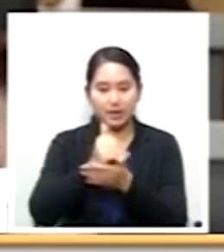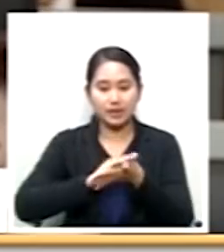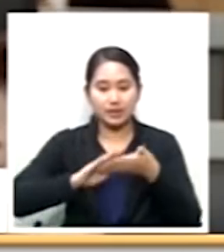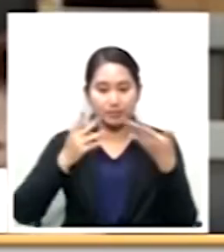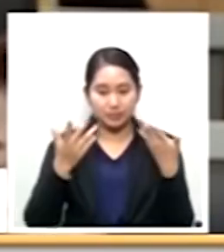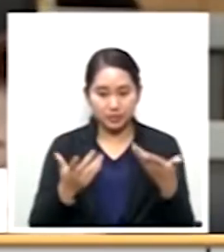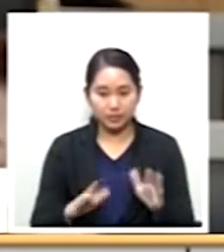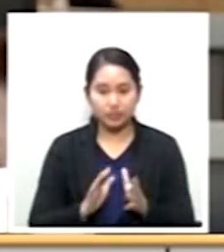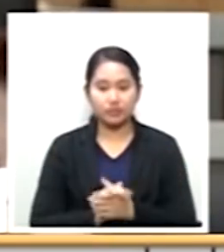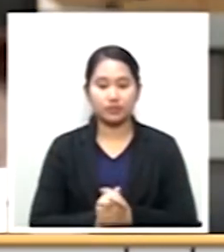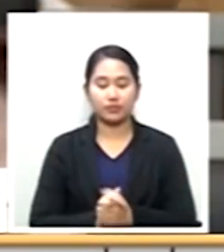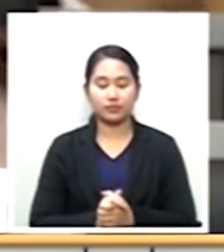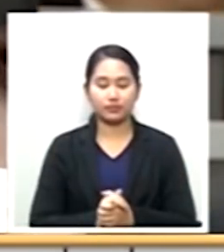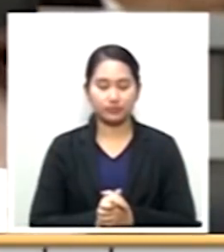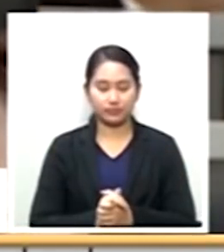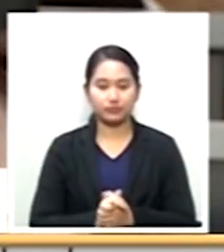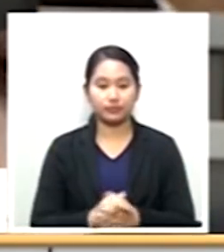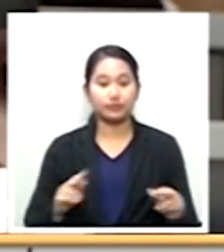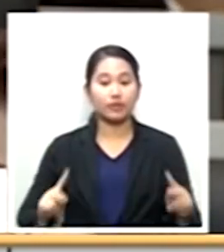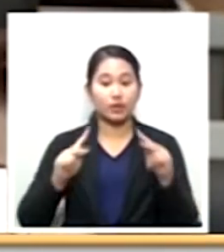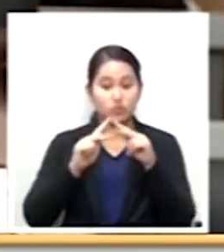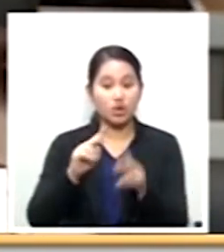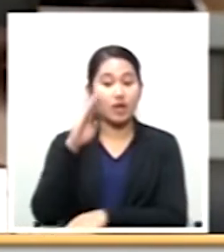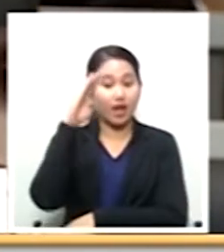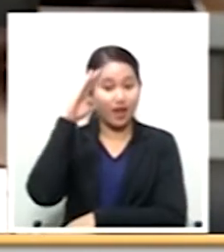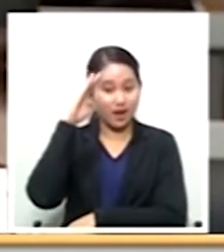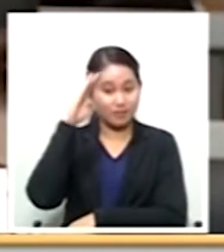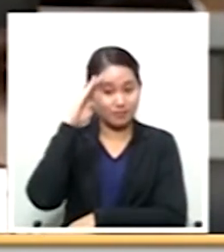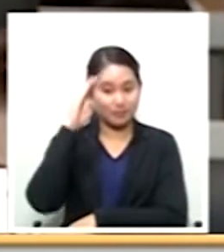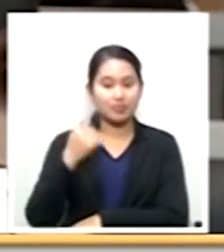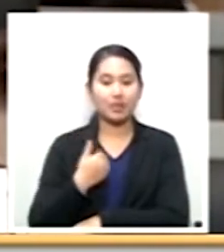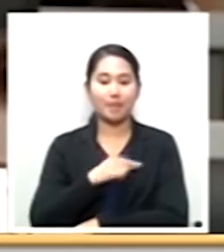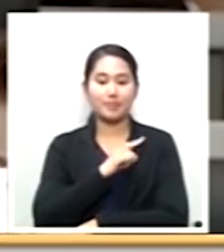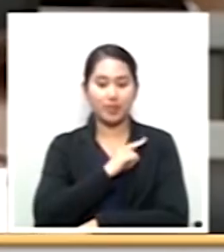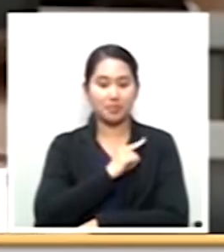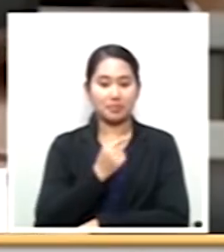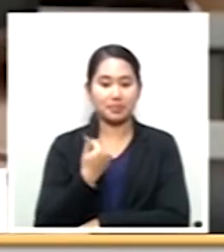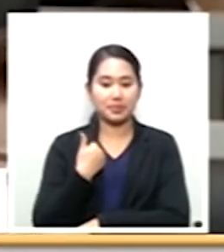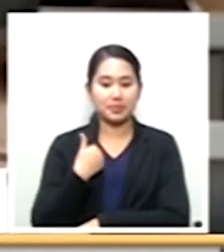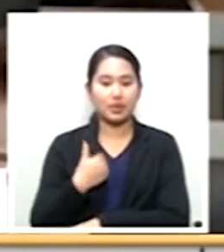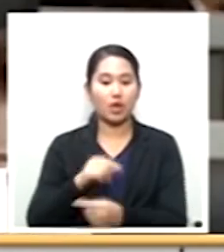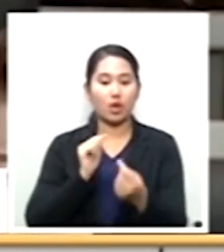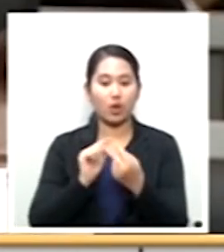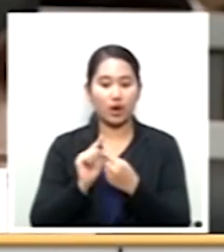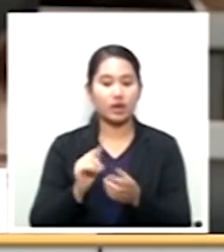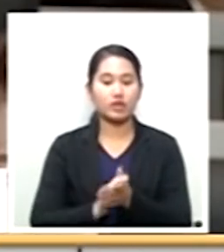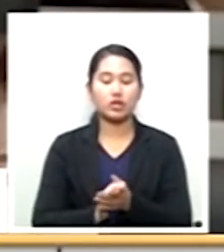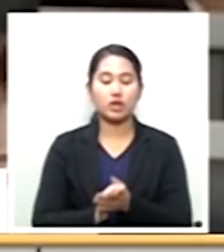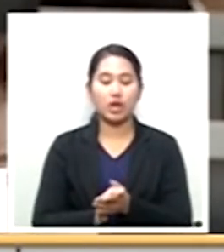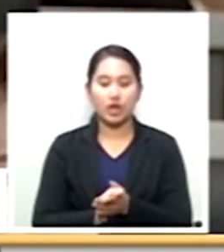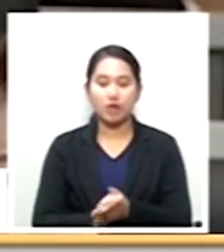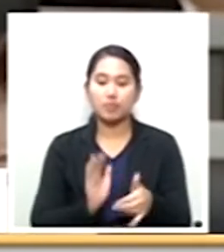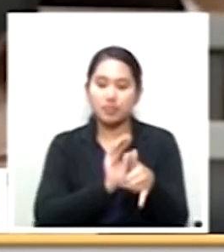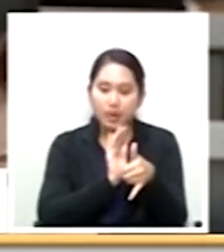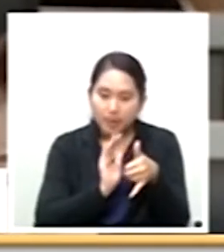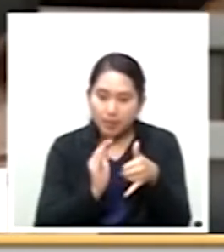ทีนี้ครับพอกระทรวงกลาโหมนะครับจึงมีหน้าที่อยู่แล้วครับในเรื่องการพิทักษ์รักษาสถาบันพระมหากษัตริย์ท่านส